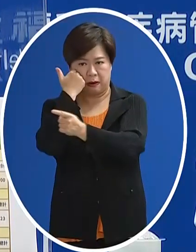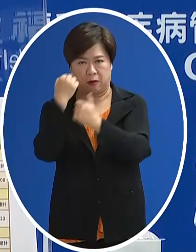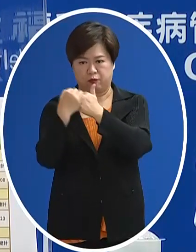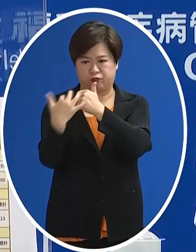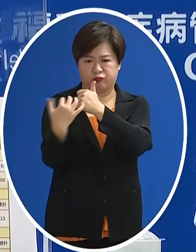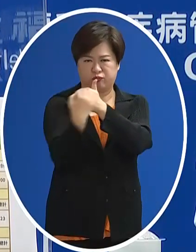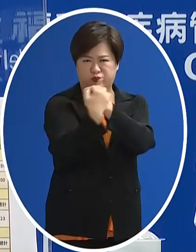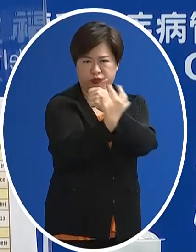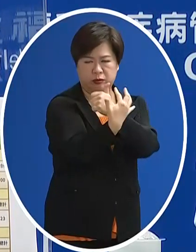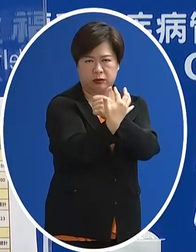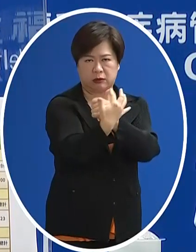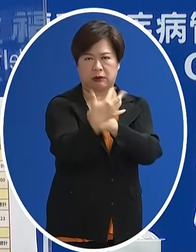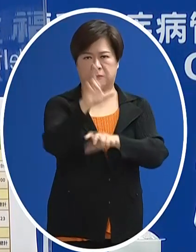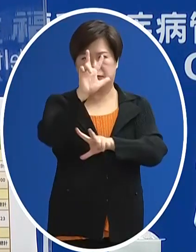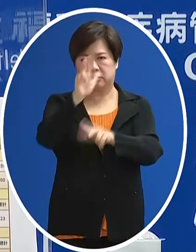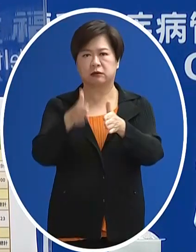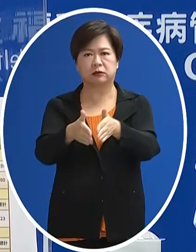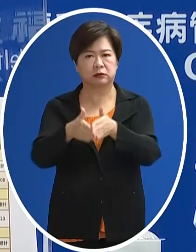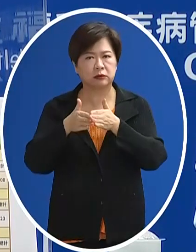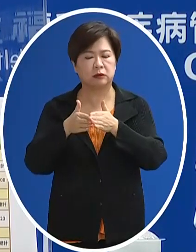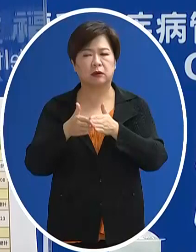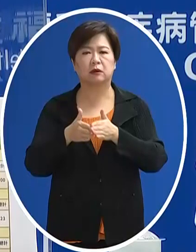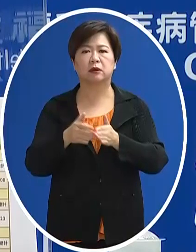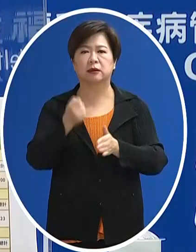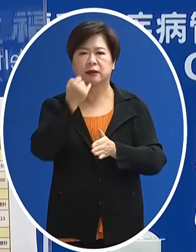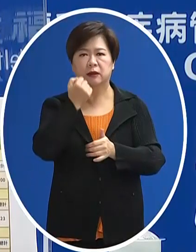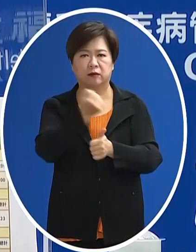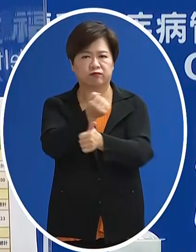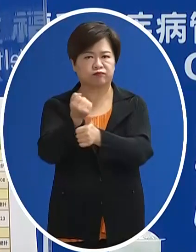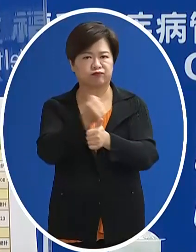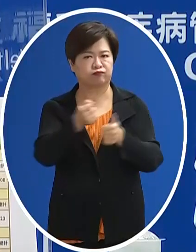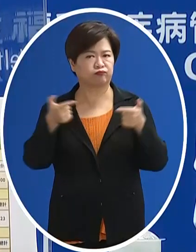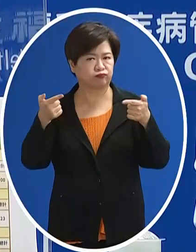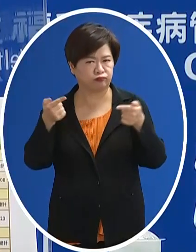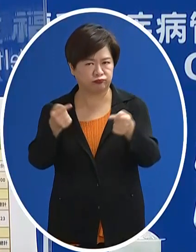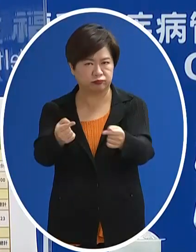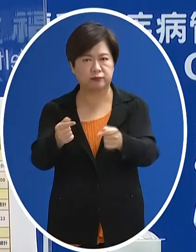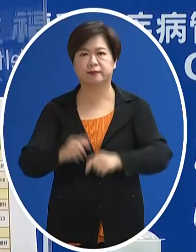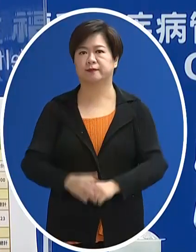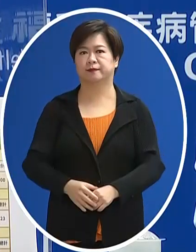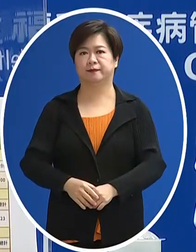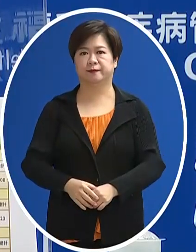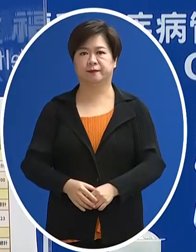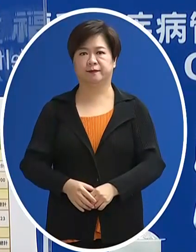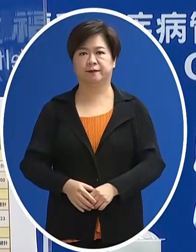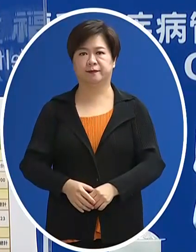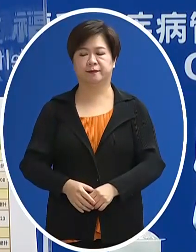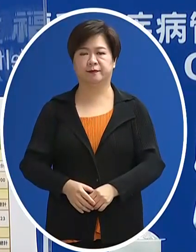的能够确实，那就可以走向一个比较好的方向。